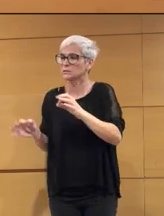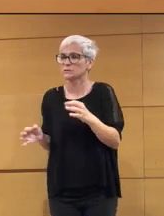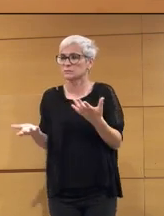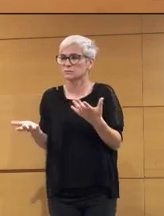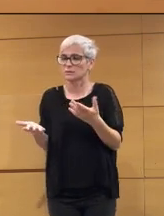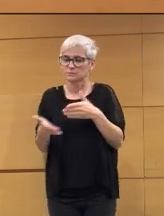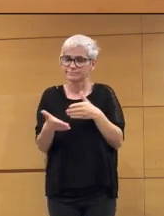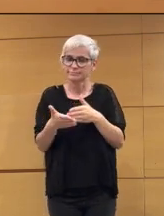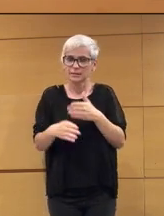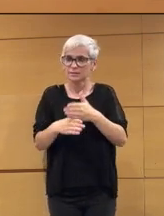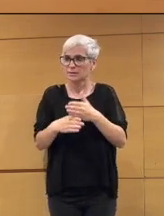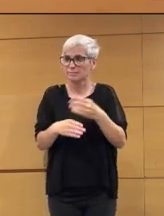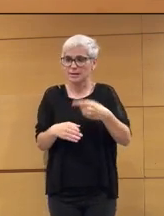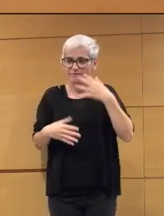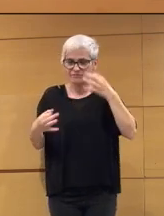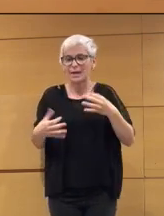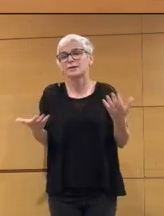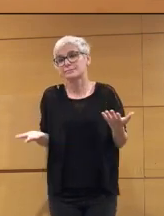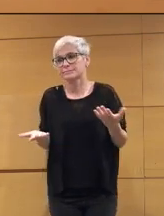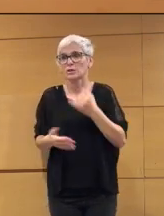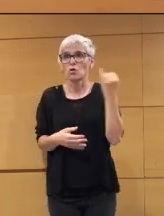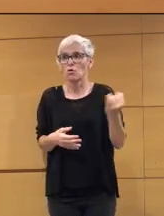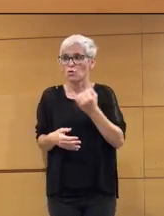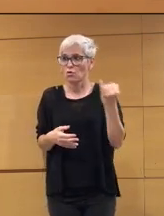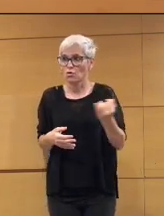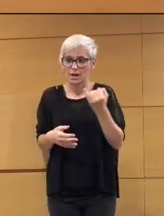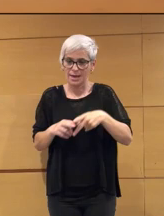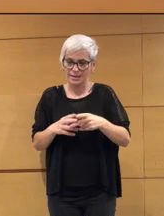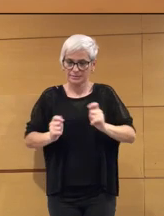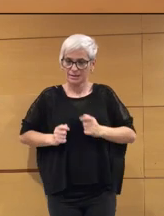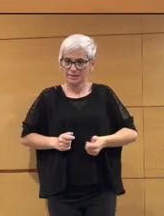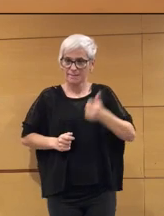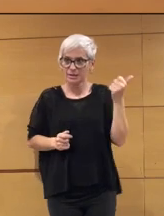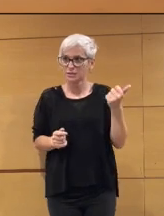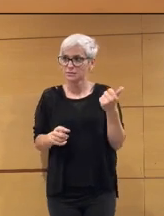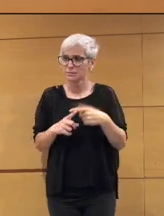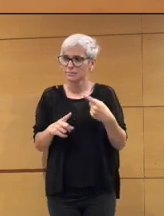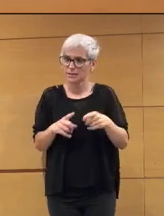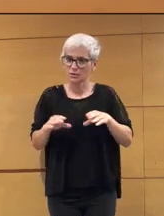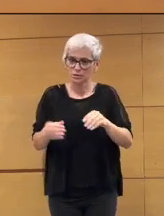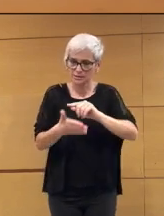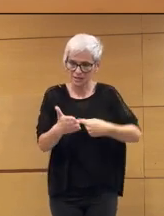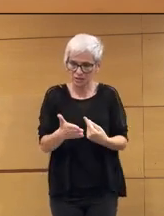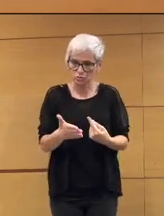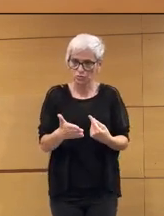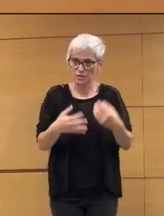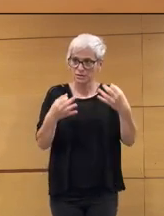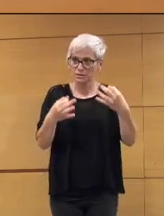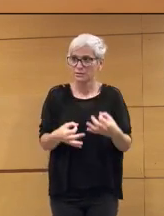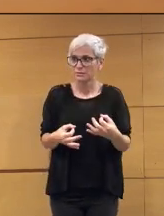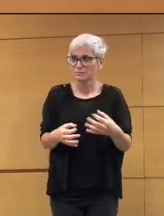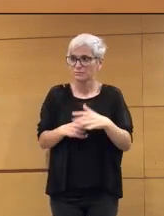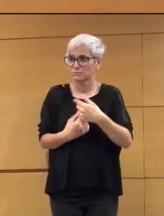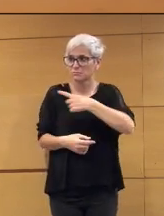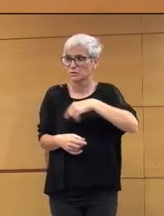trobem sempre amb el topall de la realitat de dir ojalà a mi em donessin més eines. Per què hem de fer servir una assignatura? En el nostre cas,